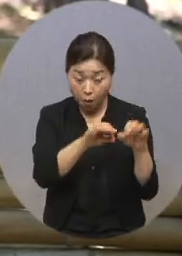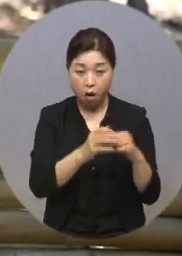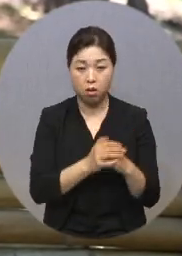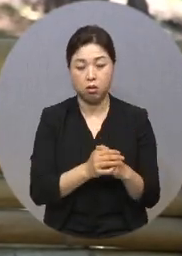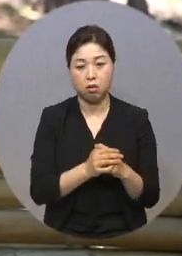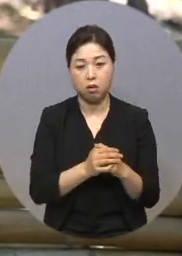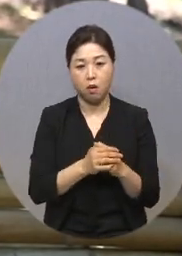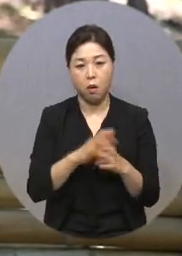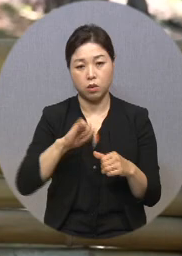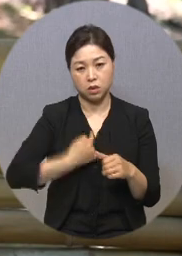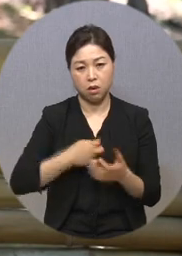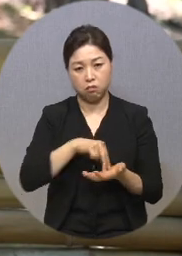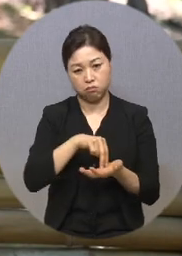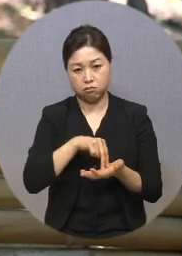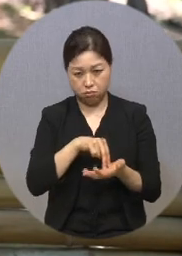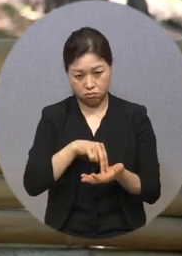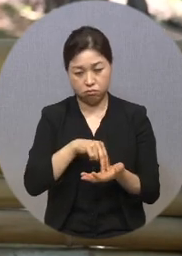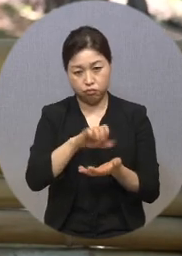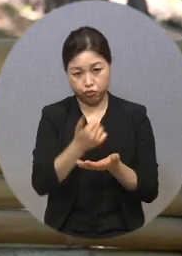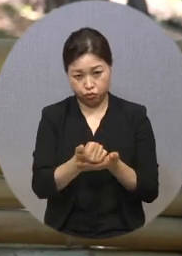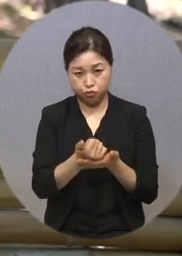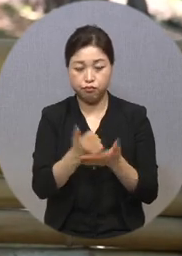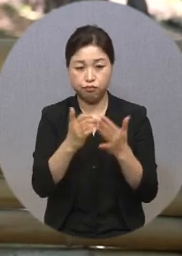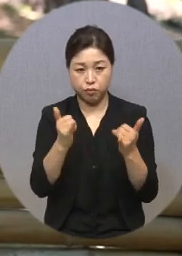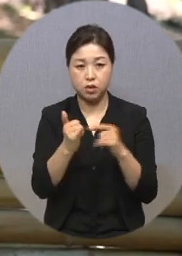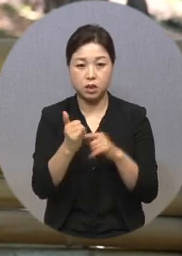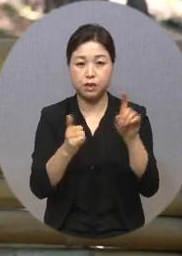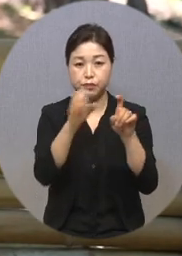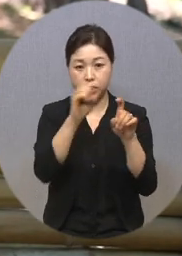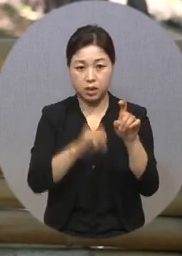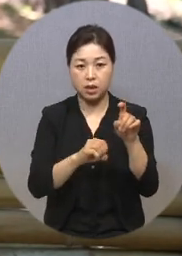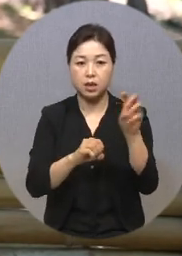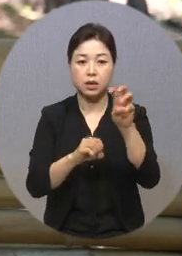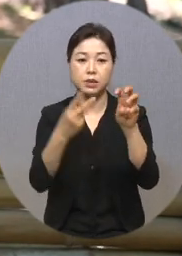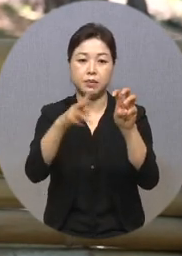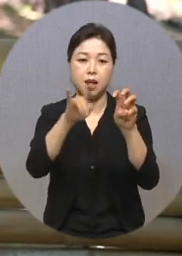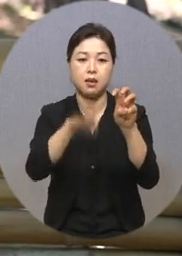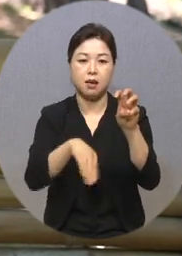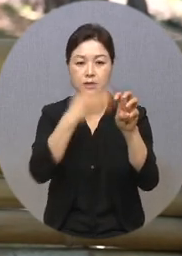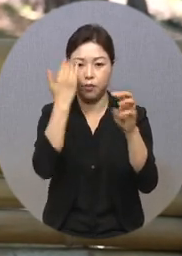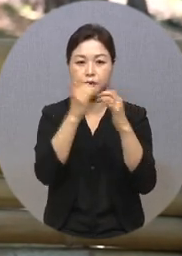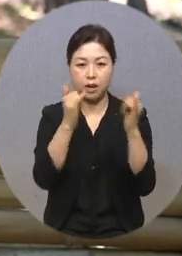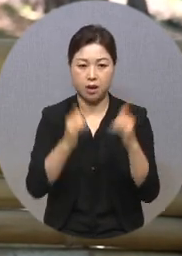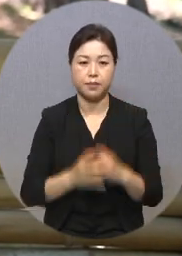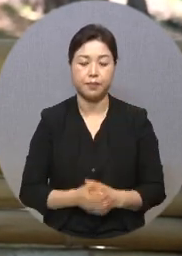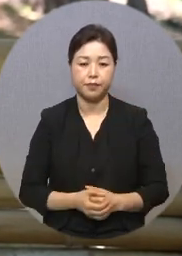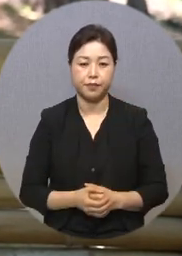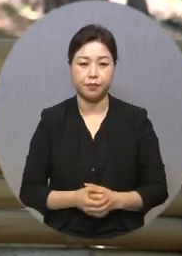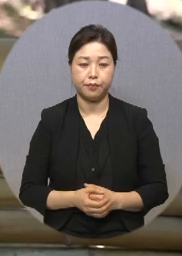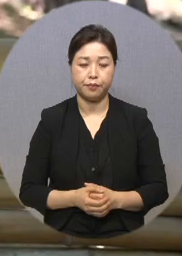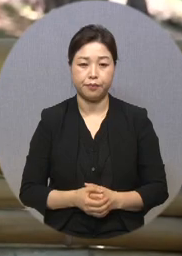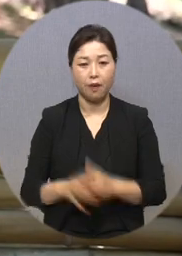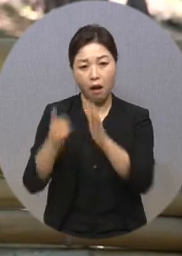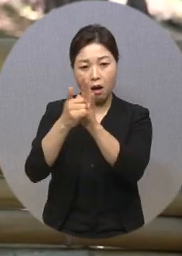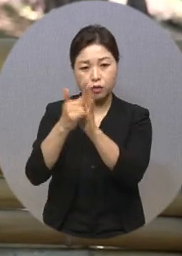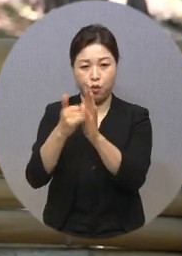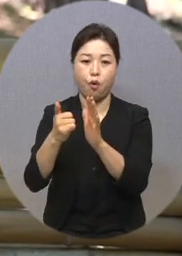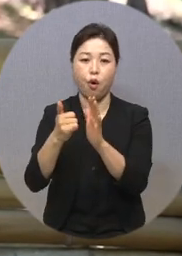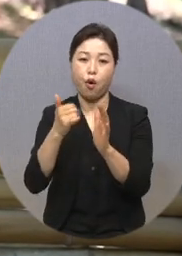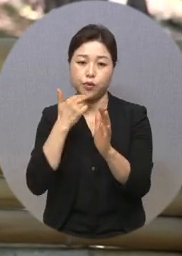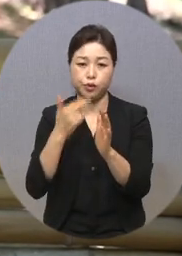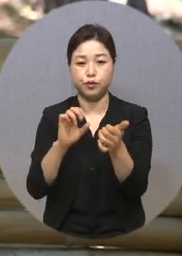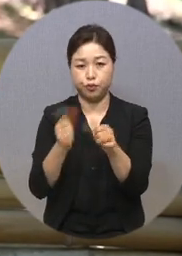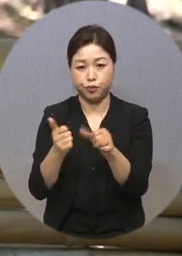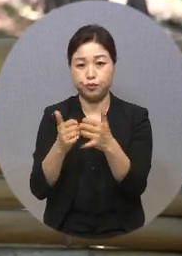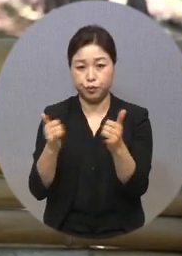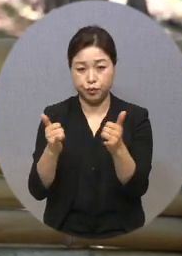고독사로 돌아가시는 분 중에 약 10%는 30대 이하의 젊은 층이 해당이 됩니다. 그리고 연고 없이 돌아가시는